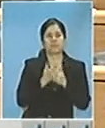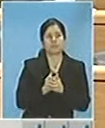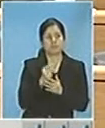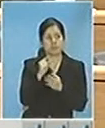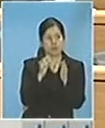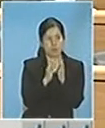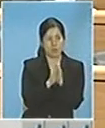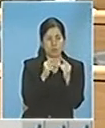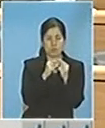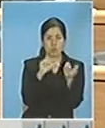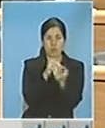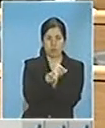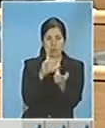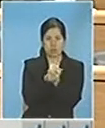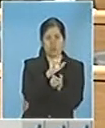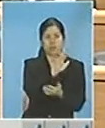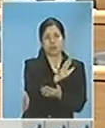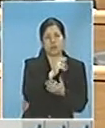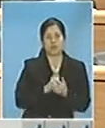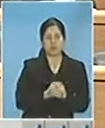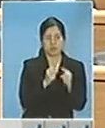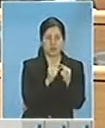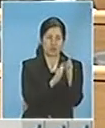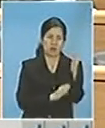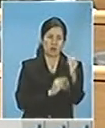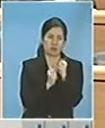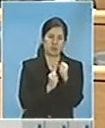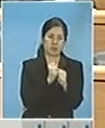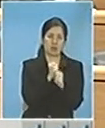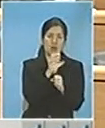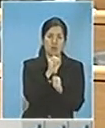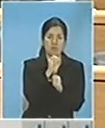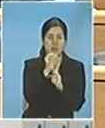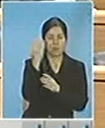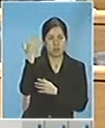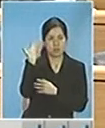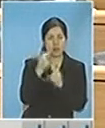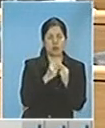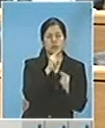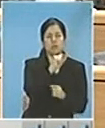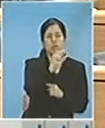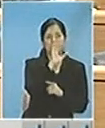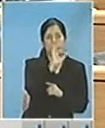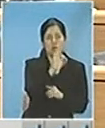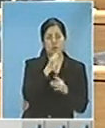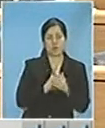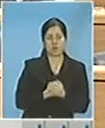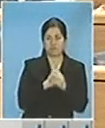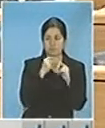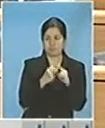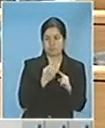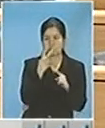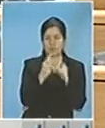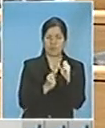วัฒนธรรมเมื่อ50ปีที่ผ่านมาค่ะท่านประธานคะตรงกับวันที่29กรกฎาคม